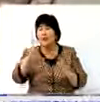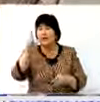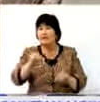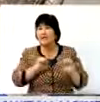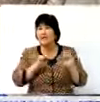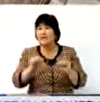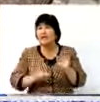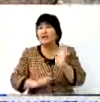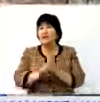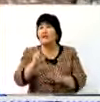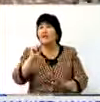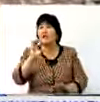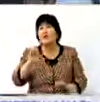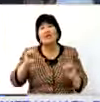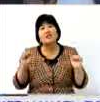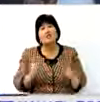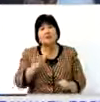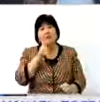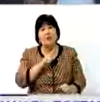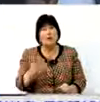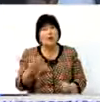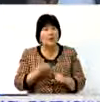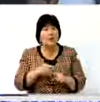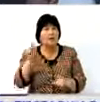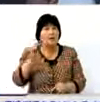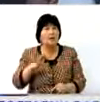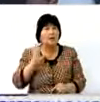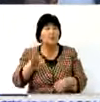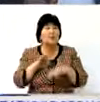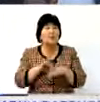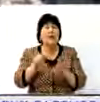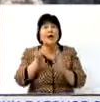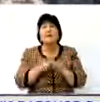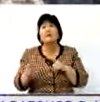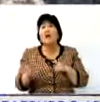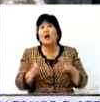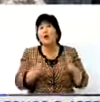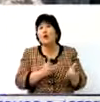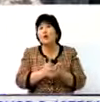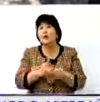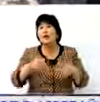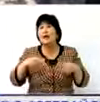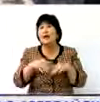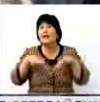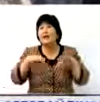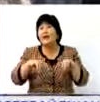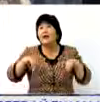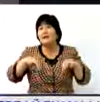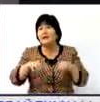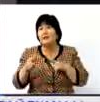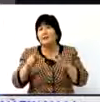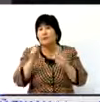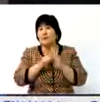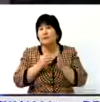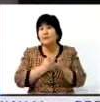защиты к реагированию на ЧС зимнего периода. В рамках учения будут проведены проверка готовности служб и техники, техническая проверка